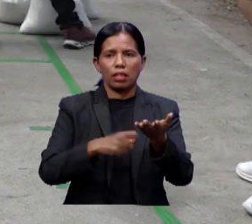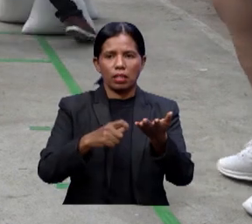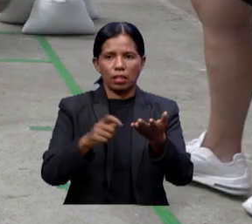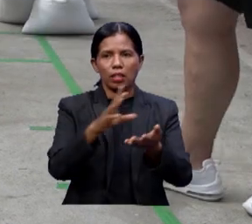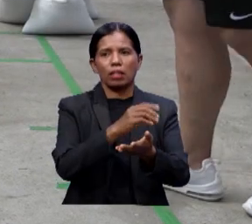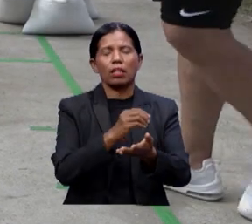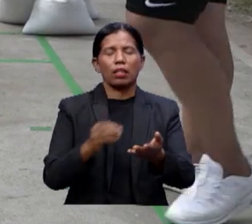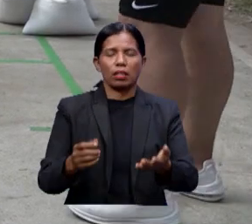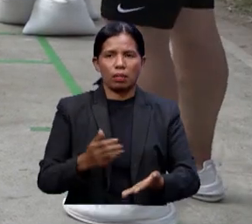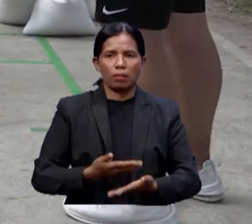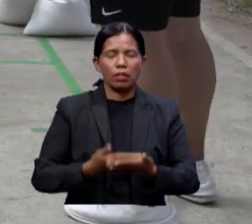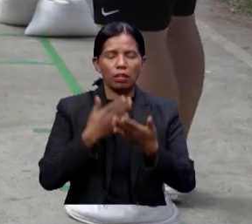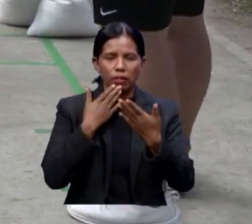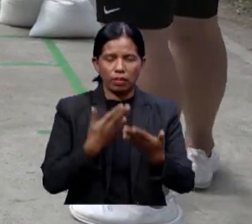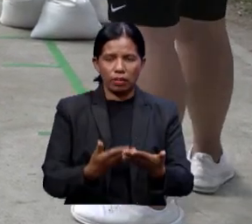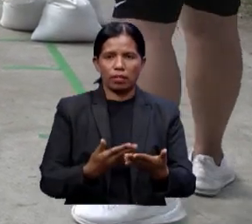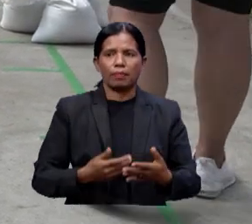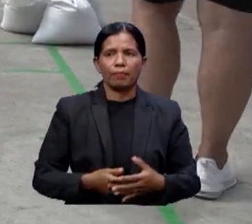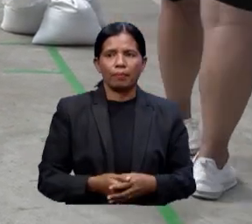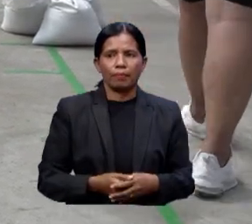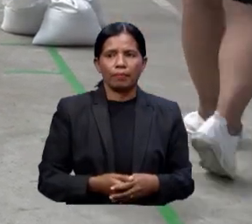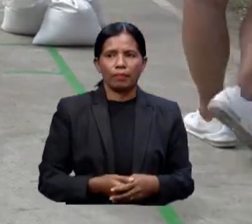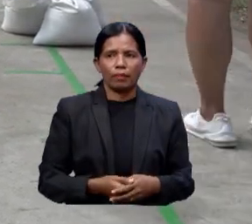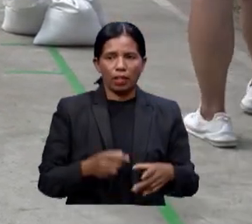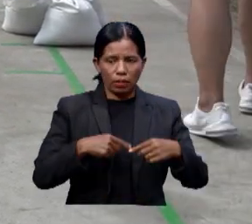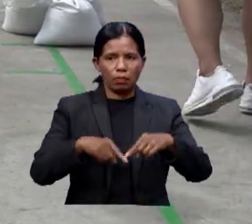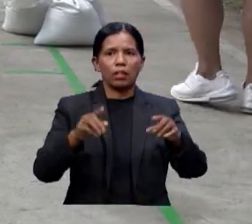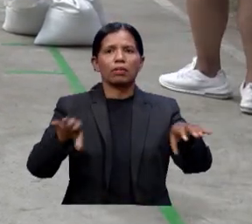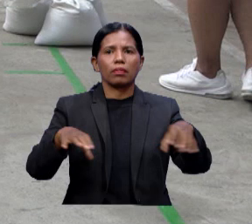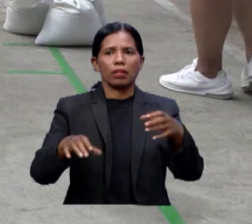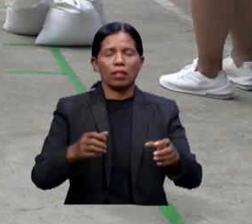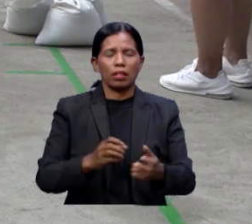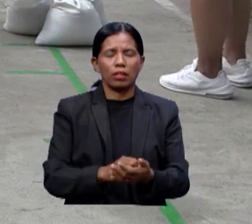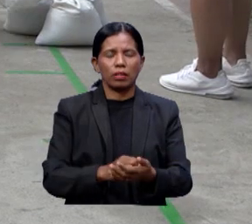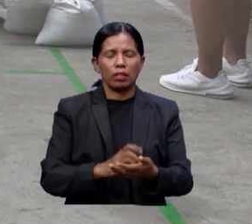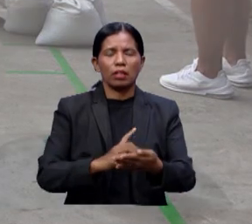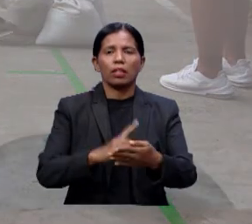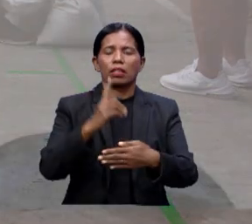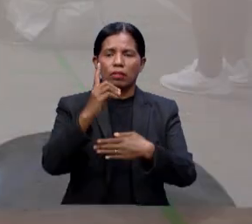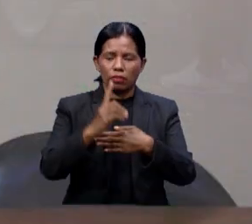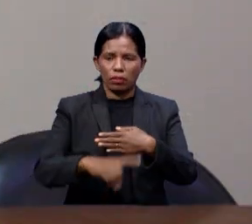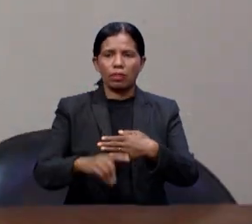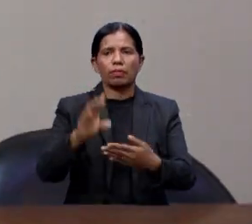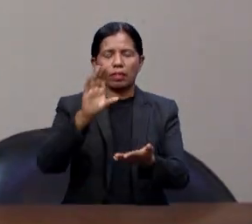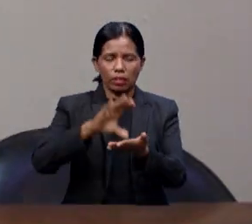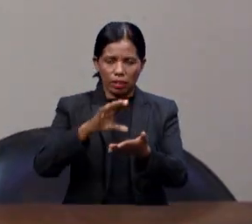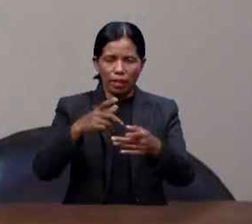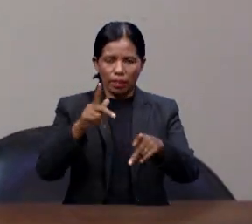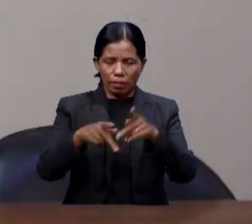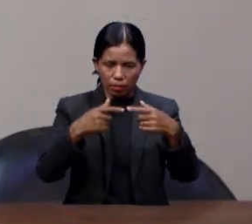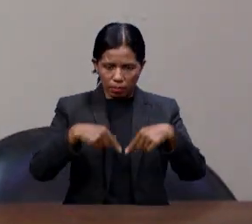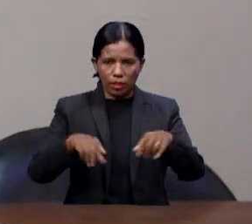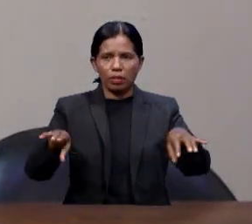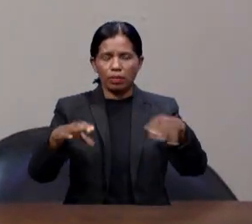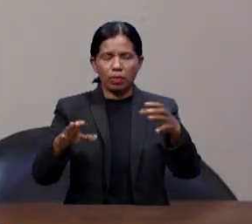vocacional ne be suficiente. Cidade no satu bat serviço, mas bata desenvolve ciência. Ema tu bat serviço ne, ba escola